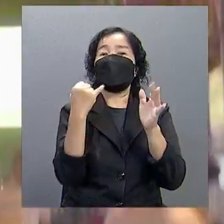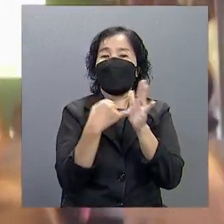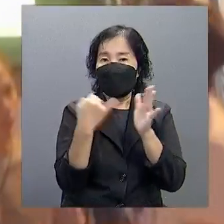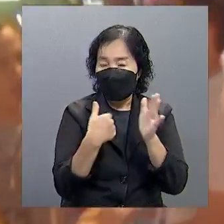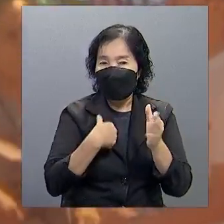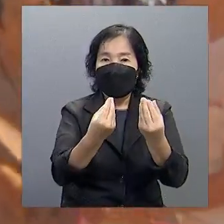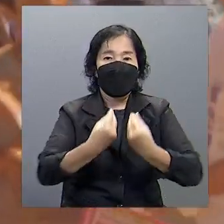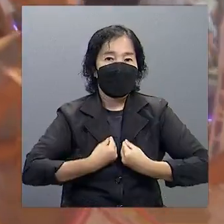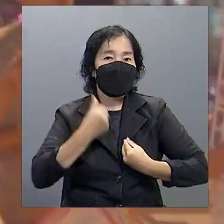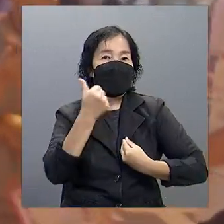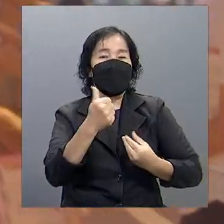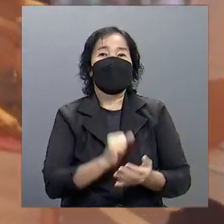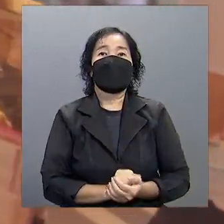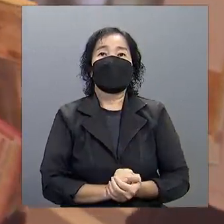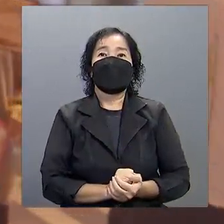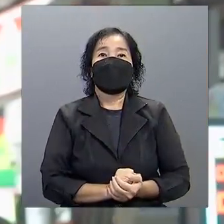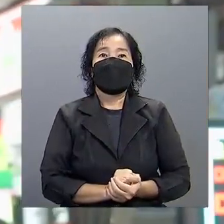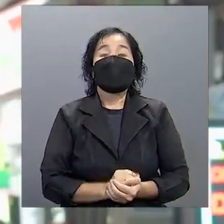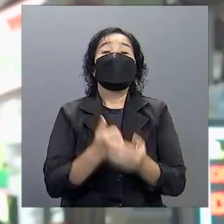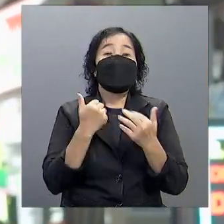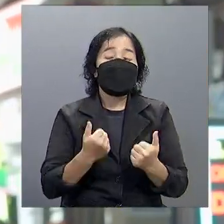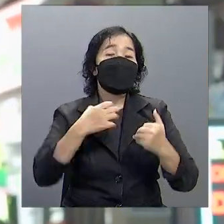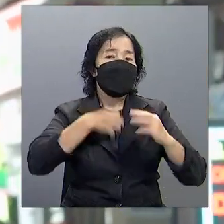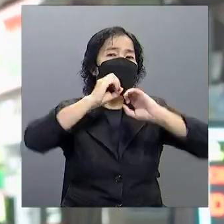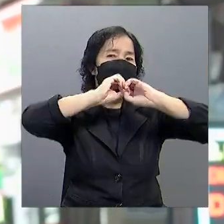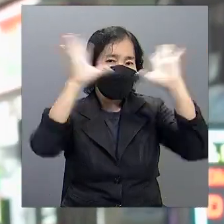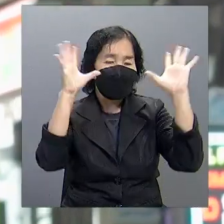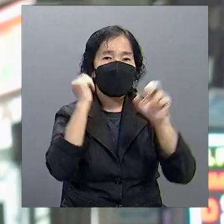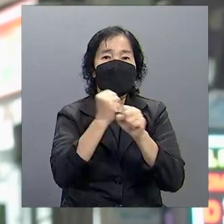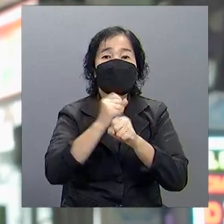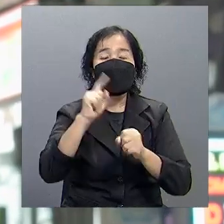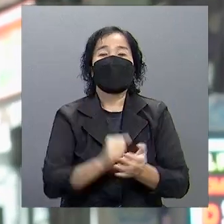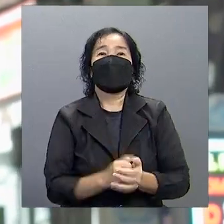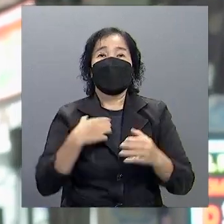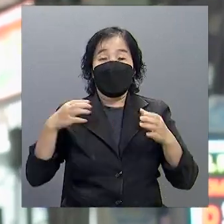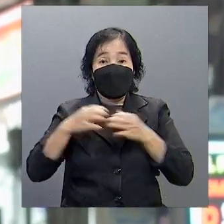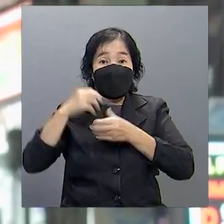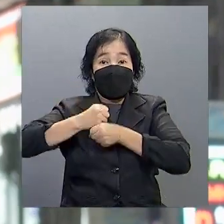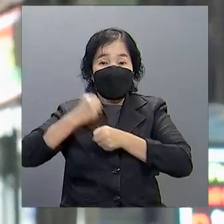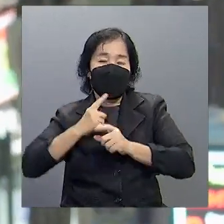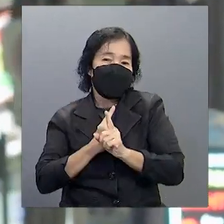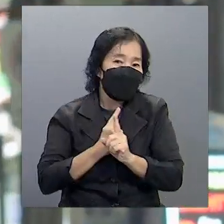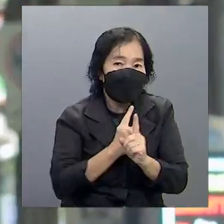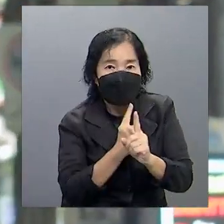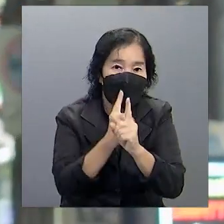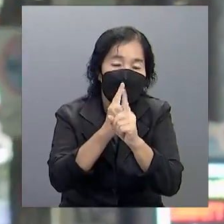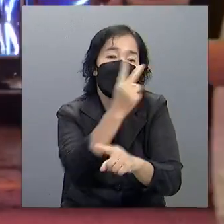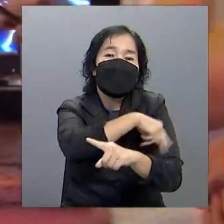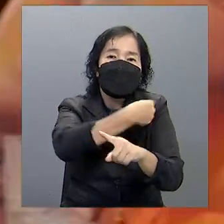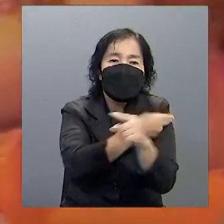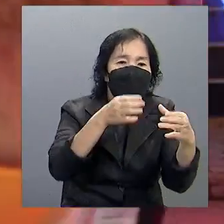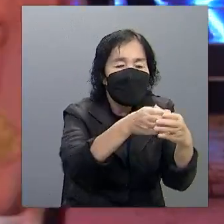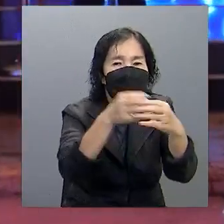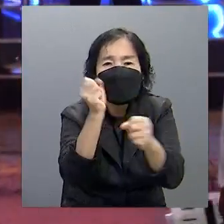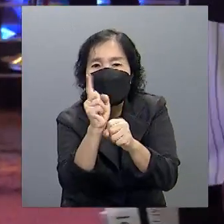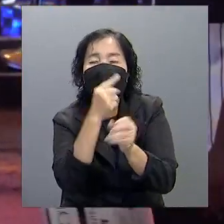ไหนๆก็ไหนๆเพื่อให้เห็นภาพในการทำงานทีมงานรู้สู้ภัยเลยขอให้ผอ.พีรพงษ์และทีมช่วยลงพื้นที่และ